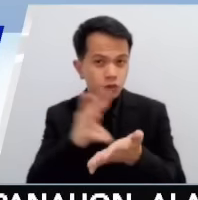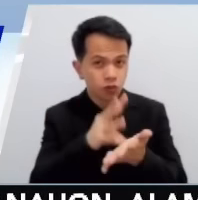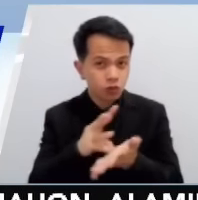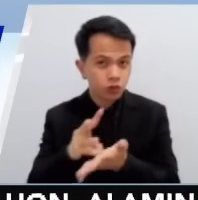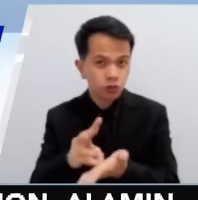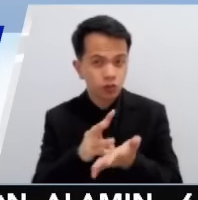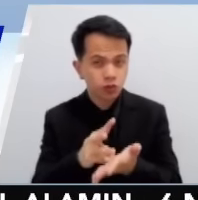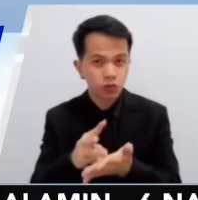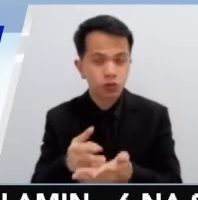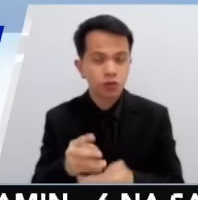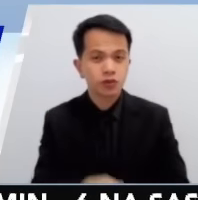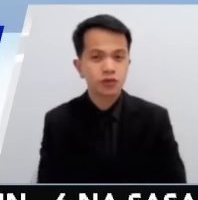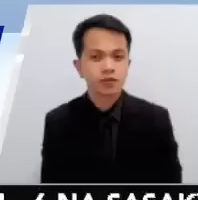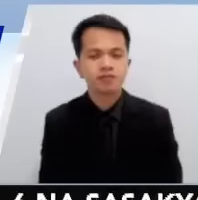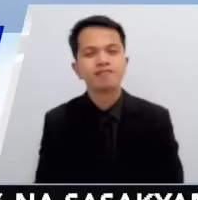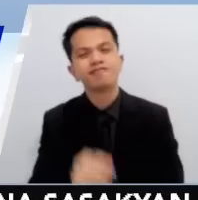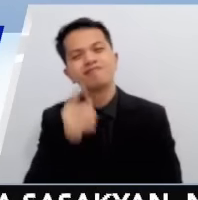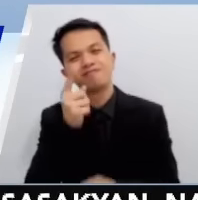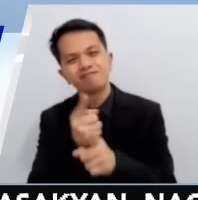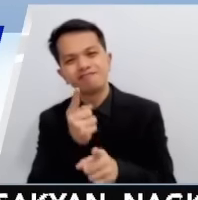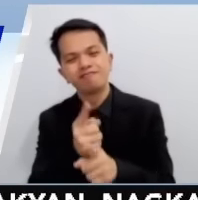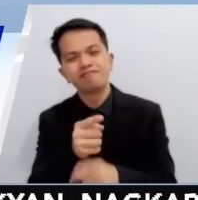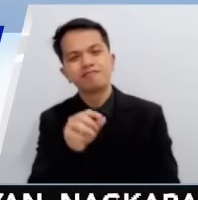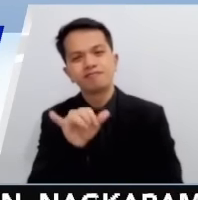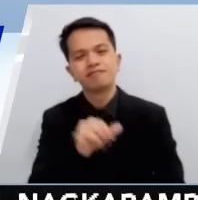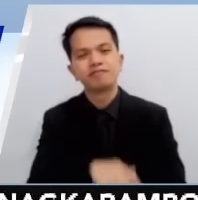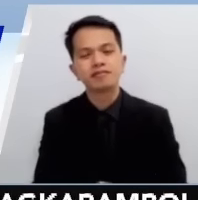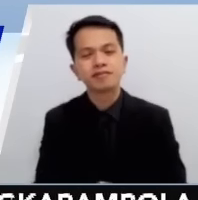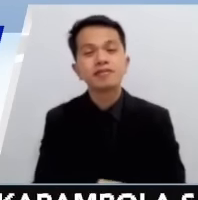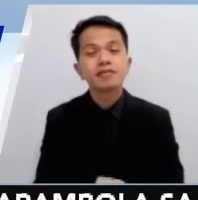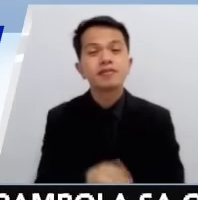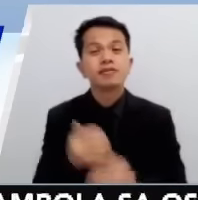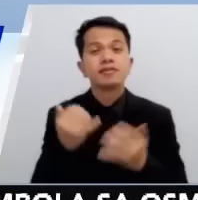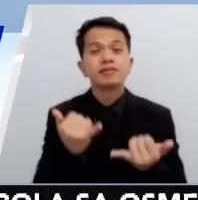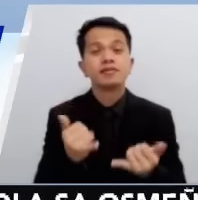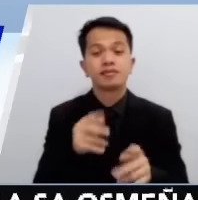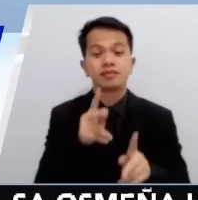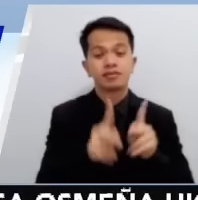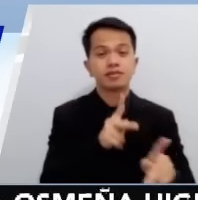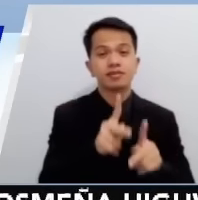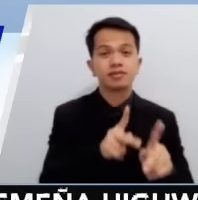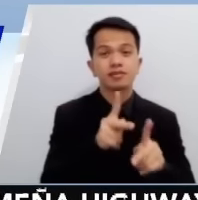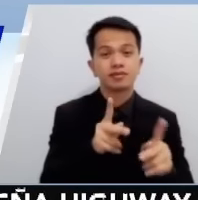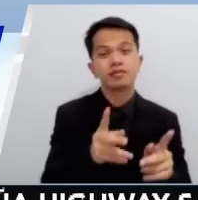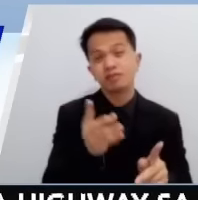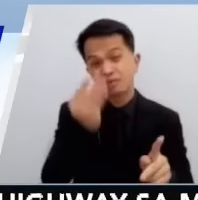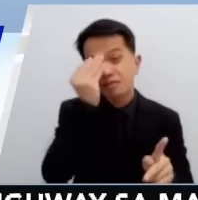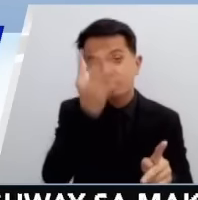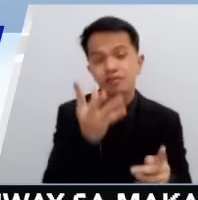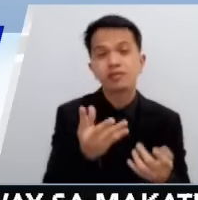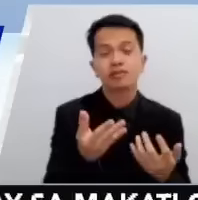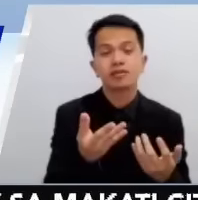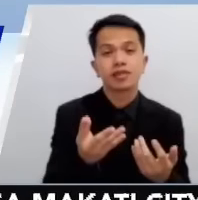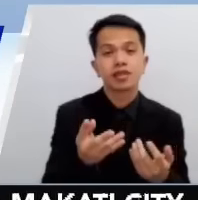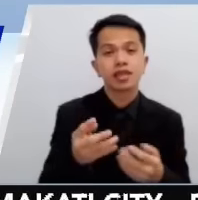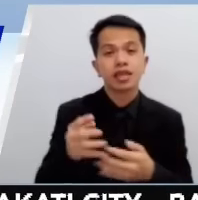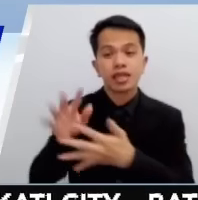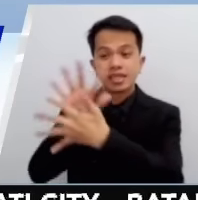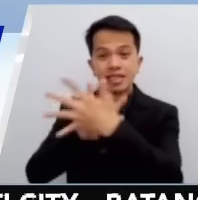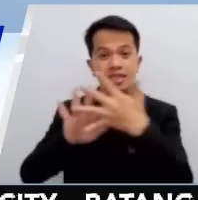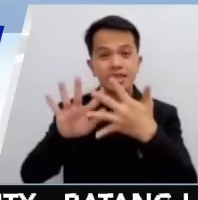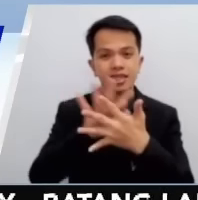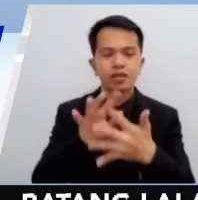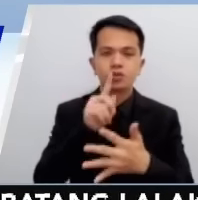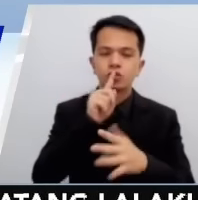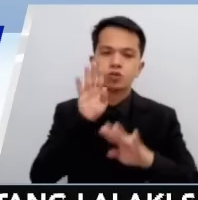bagyo Tama po yan sir Raffy So yung ating mga kababayan itong pagkilos po ng bagyo ay medyo nakakabahala